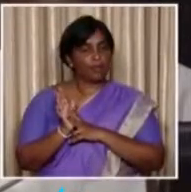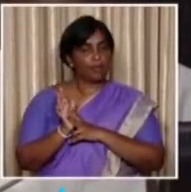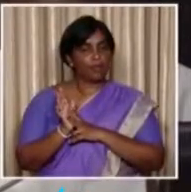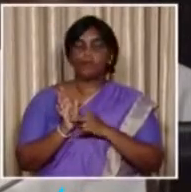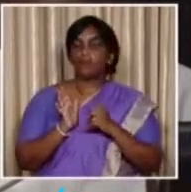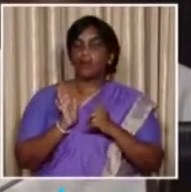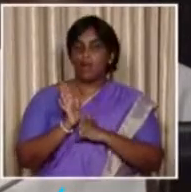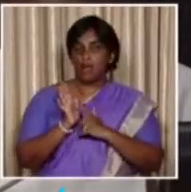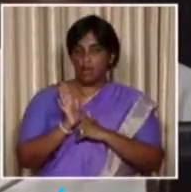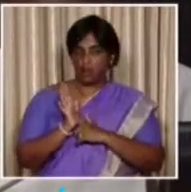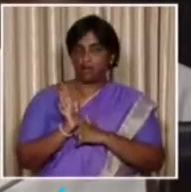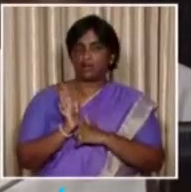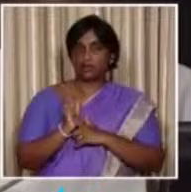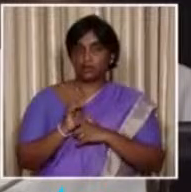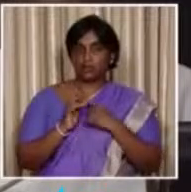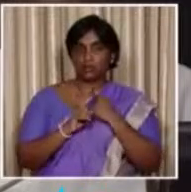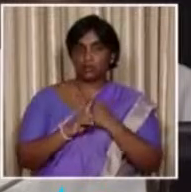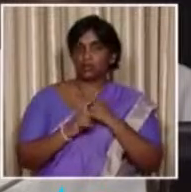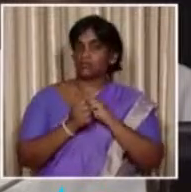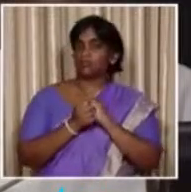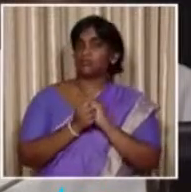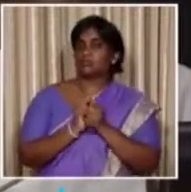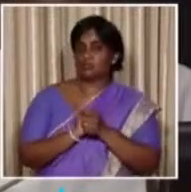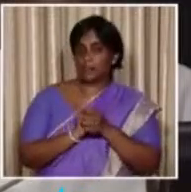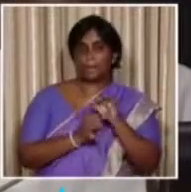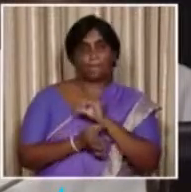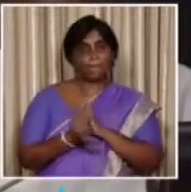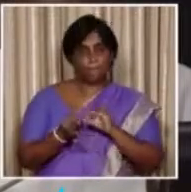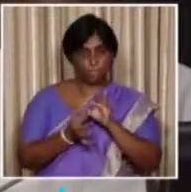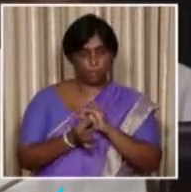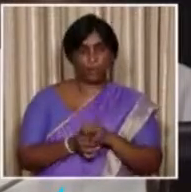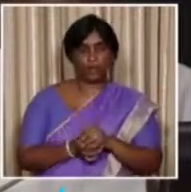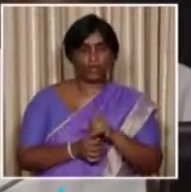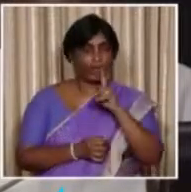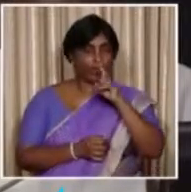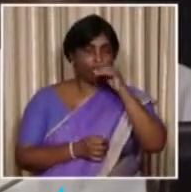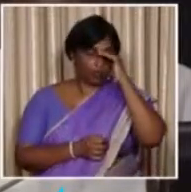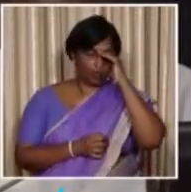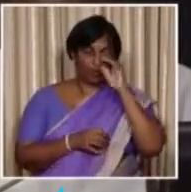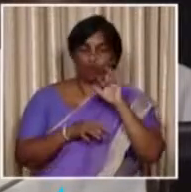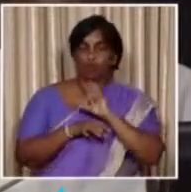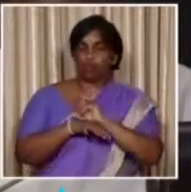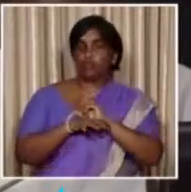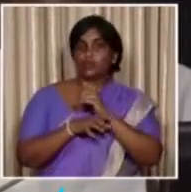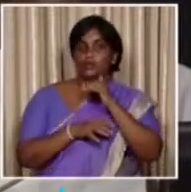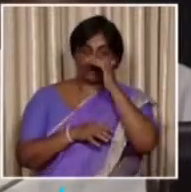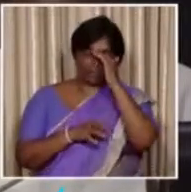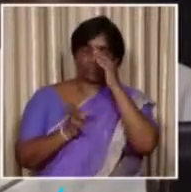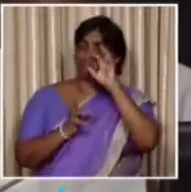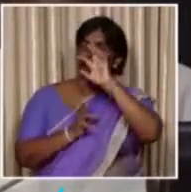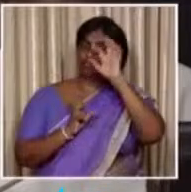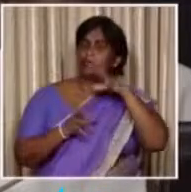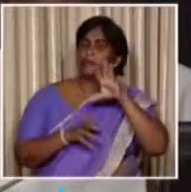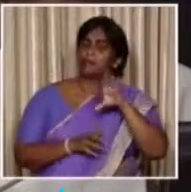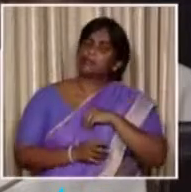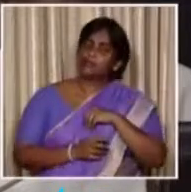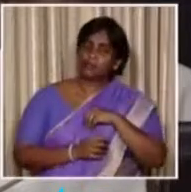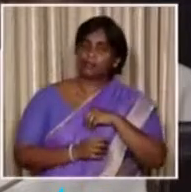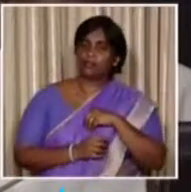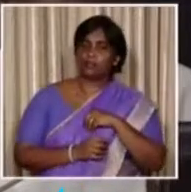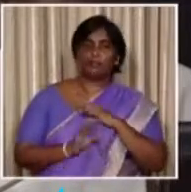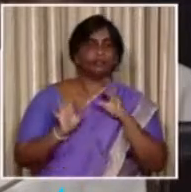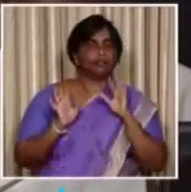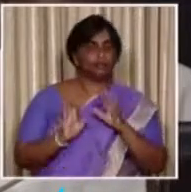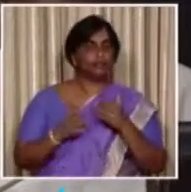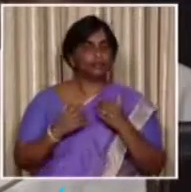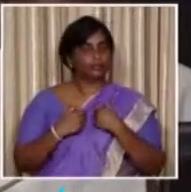ලාඕසය කාම්බෝජිය දැන් පරිවර්තන වෙලා තියෙන ප්‍රජාතන්ත්‍රවාදී ක්‍රමයට නමුත් එකම නායකයා කොමියුනිස්ට් නායකයා මේ ඔක්කොම රටවල් අද පිළි අරගෙන තිබෙනවා